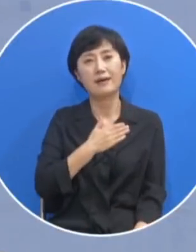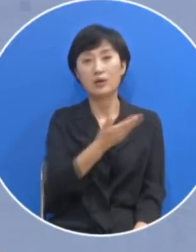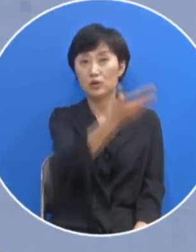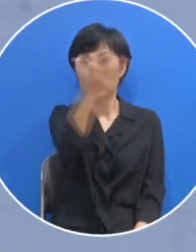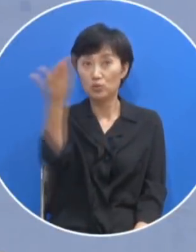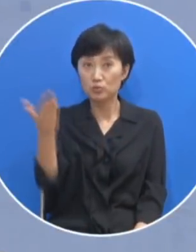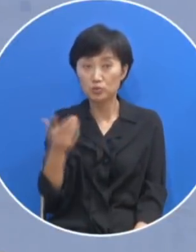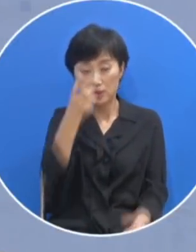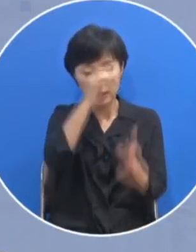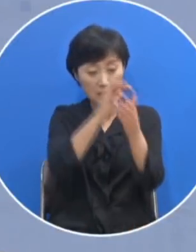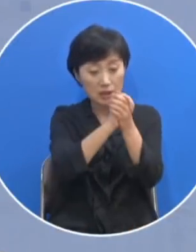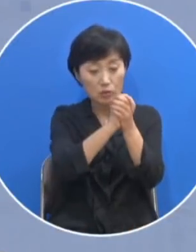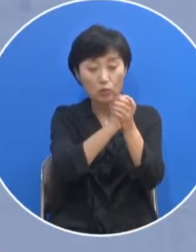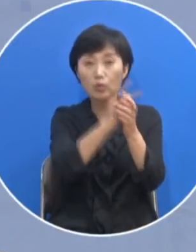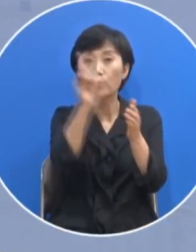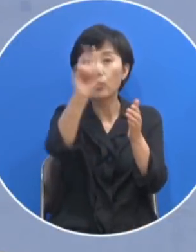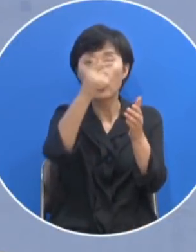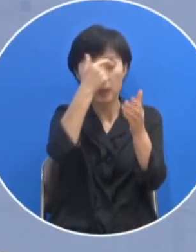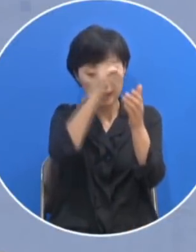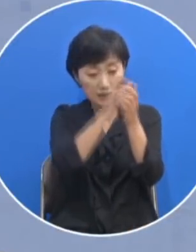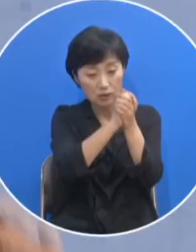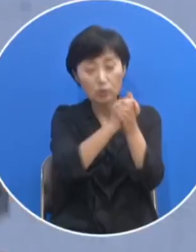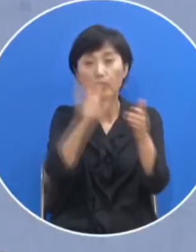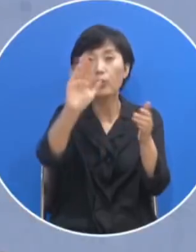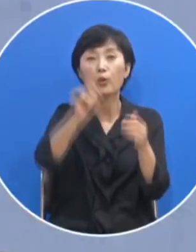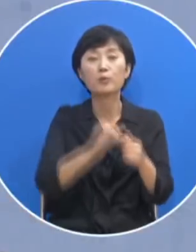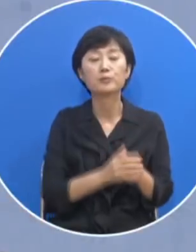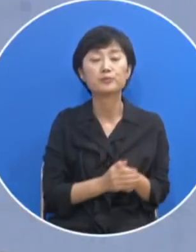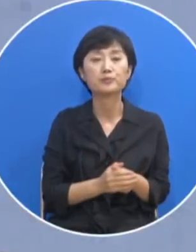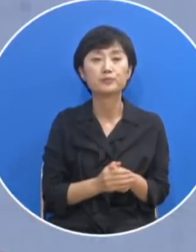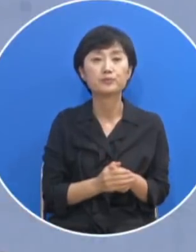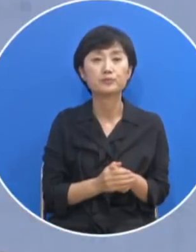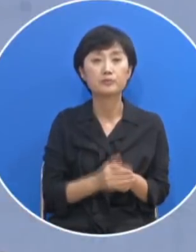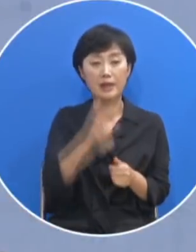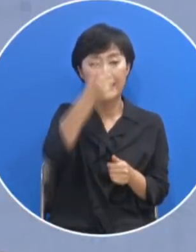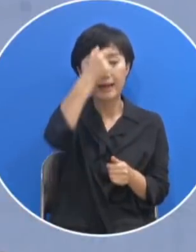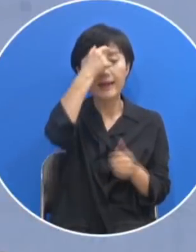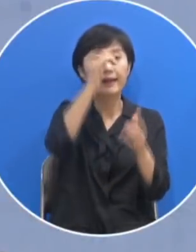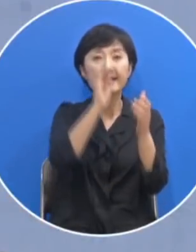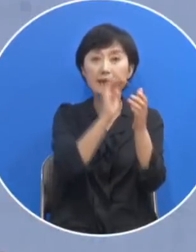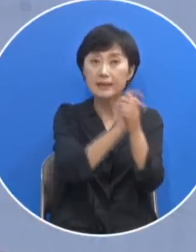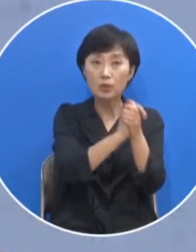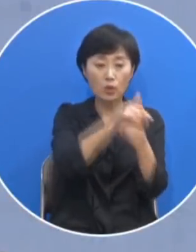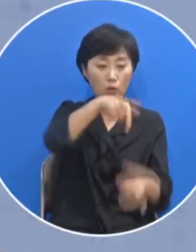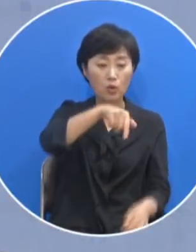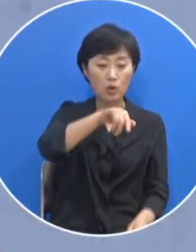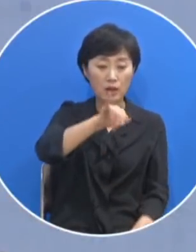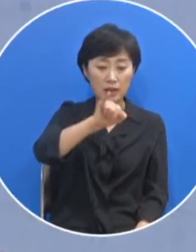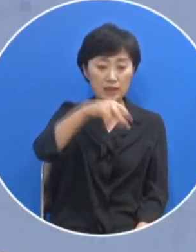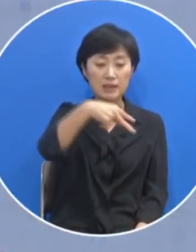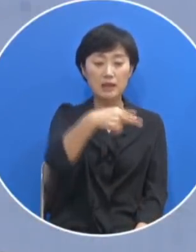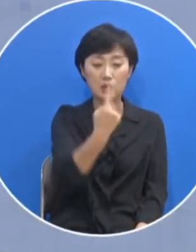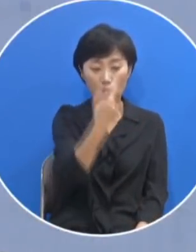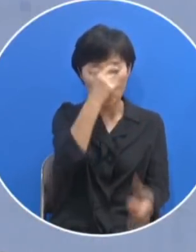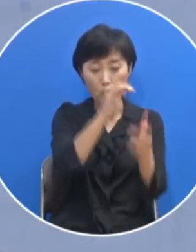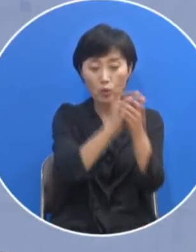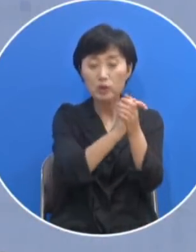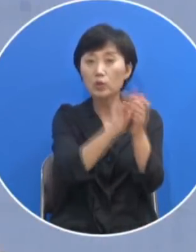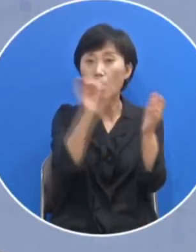spa 기도 가요 어예 하나님의 도 저의 축복이